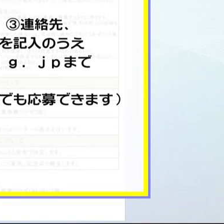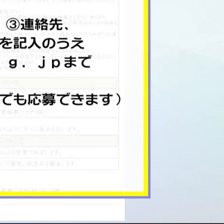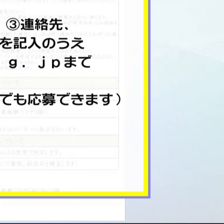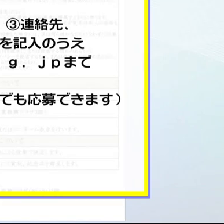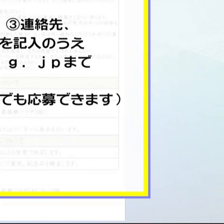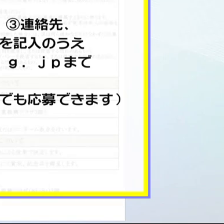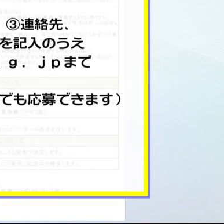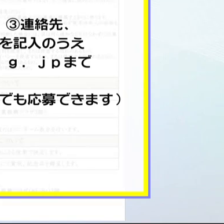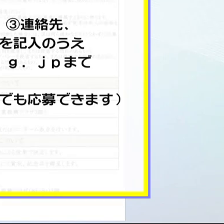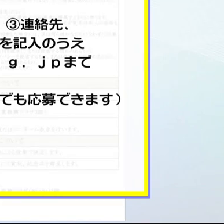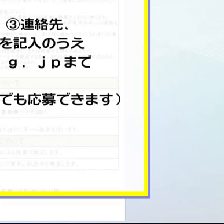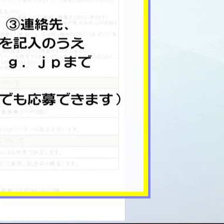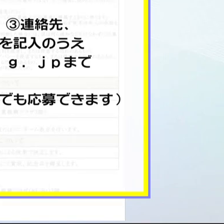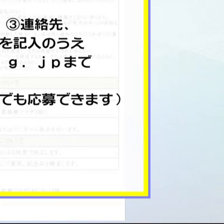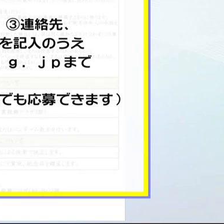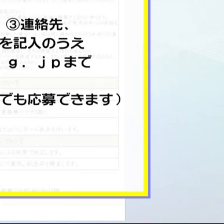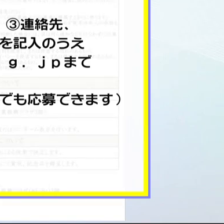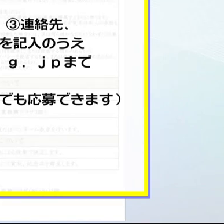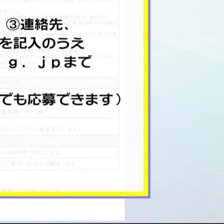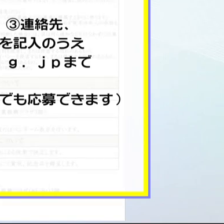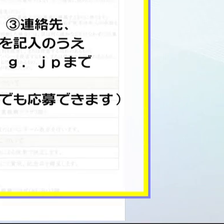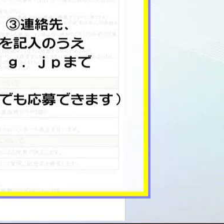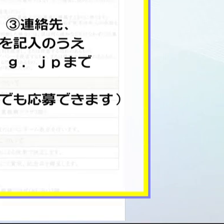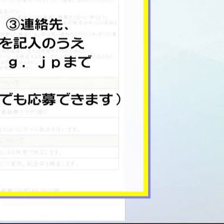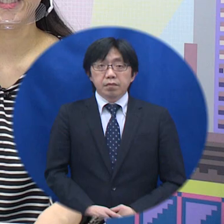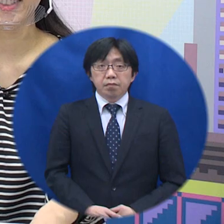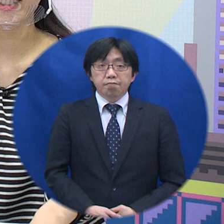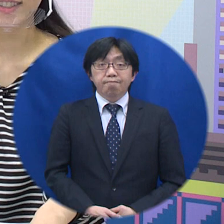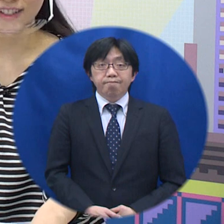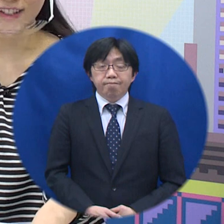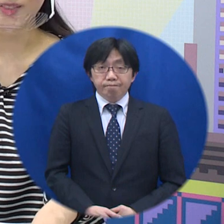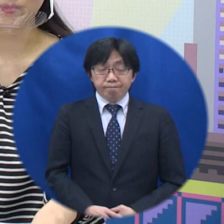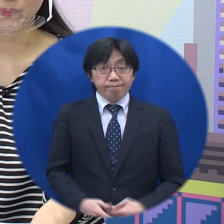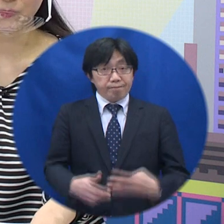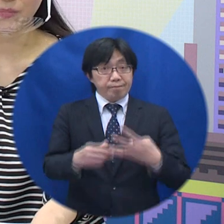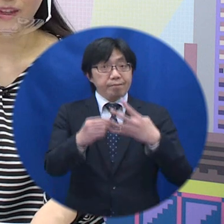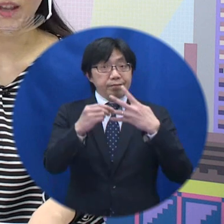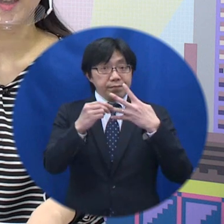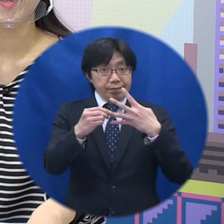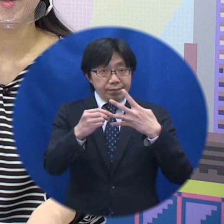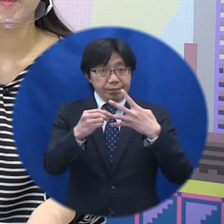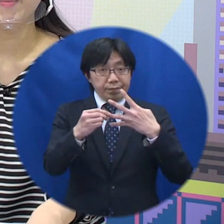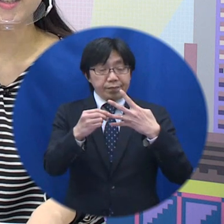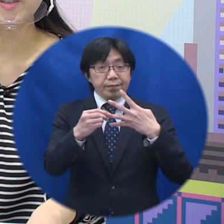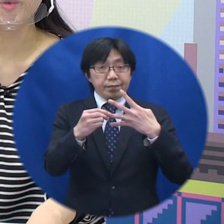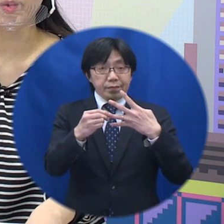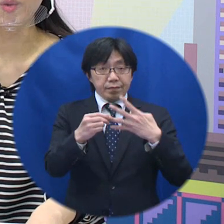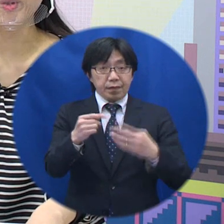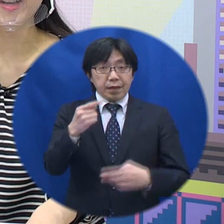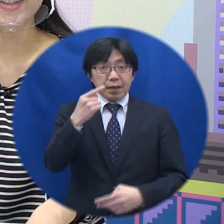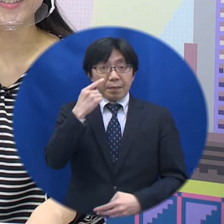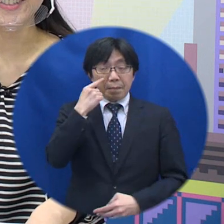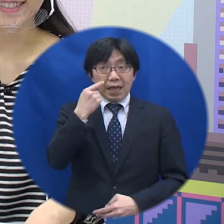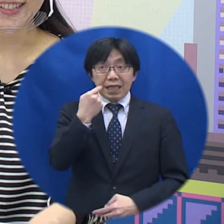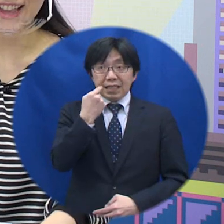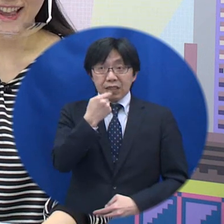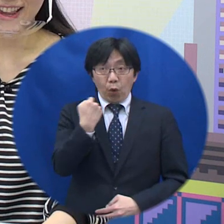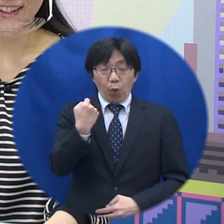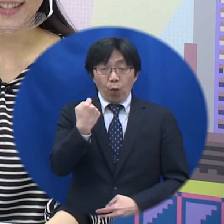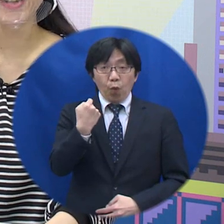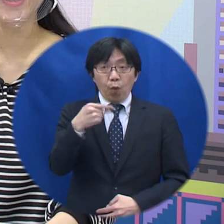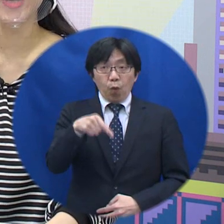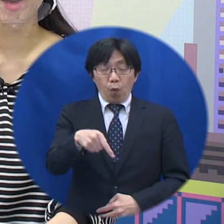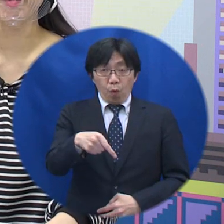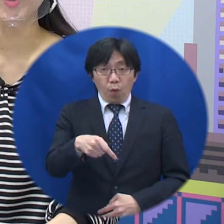んからのご応募をお待ちしております。次です。目白ロードレースについ